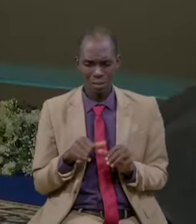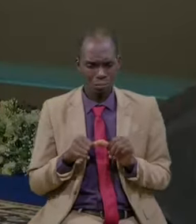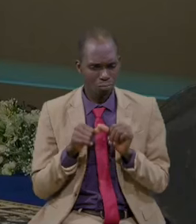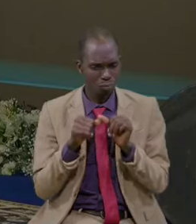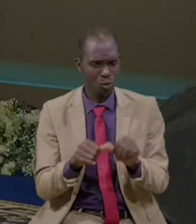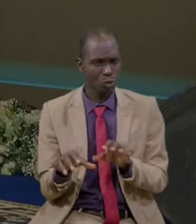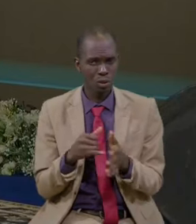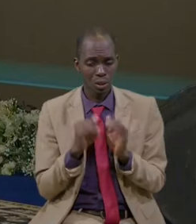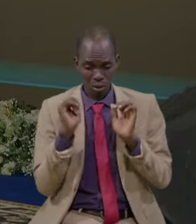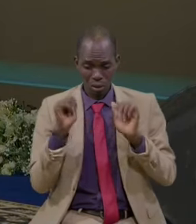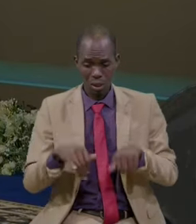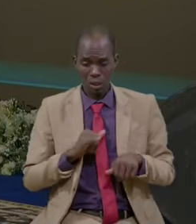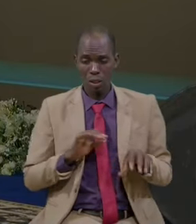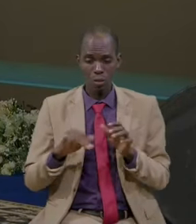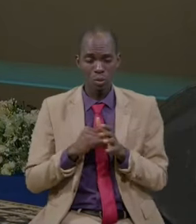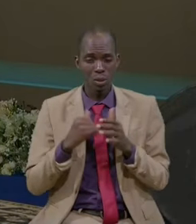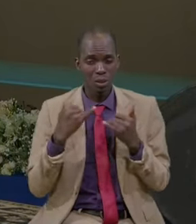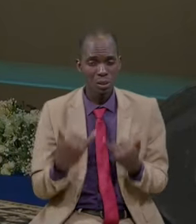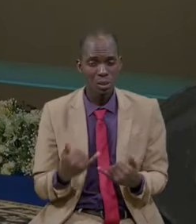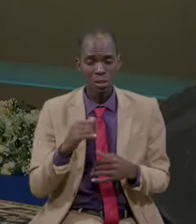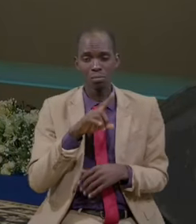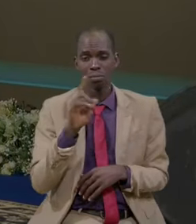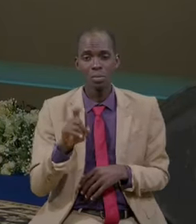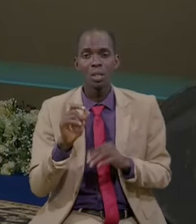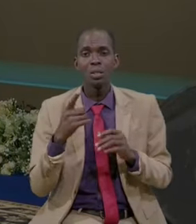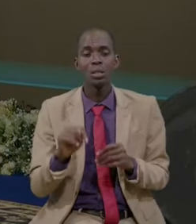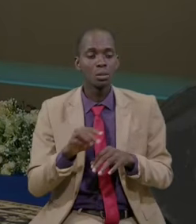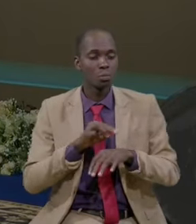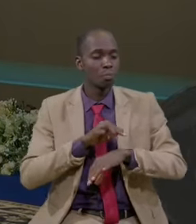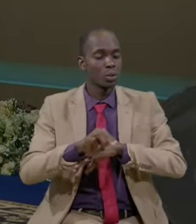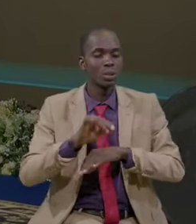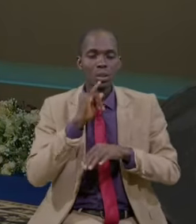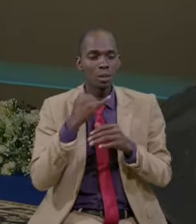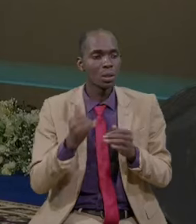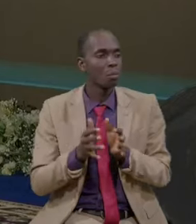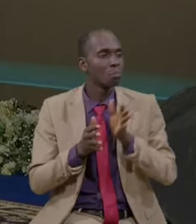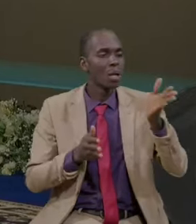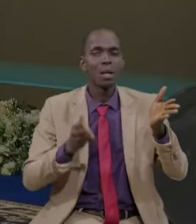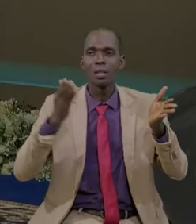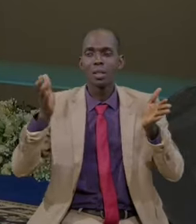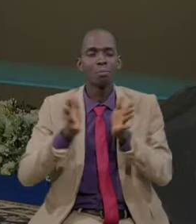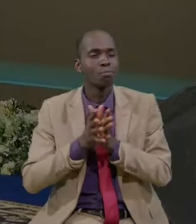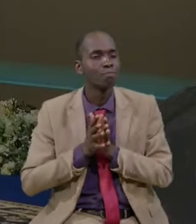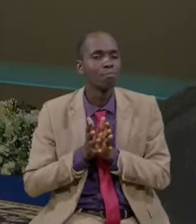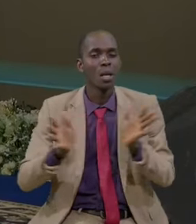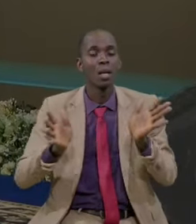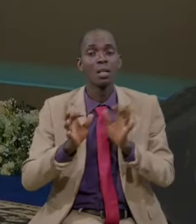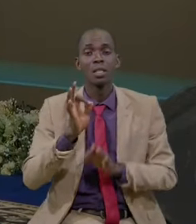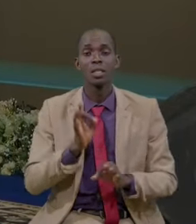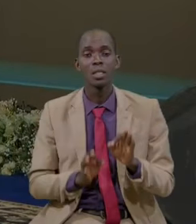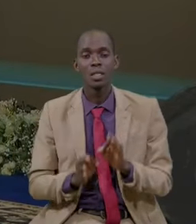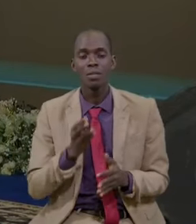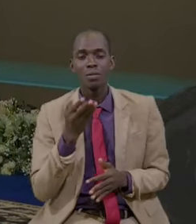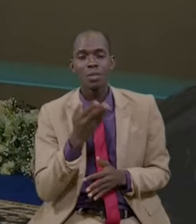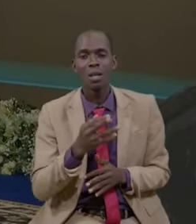maintenant? Le ministère a grandi. Nous sommes là, ici, par là. Et s'il y a des gens qui sont